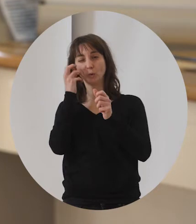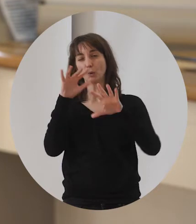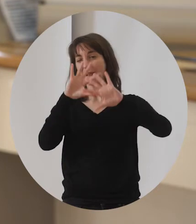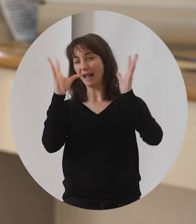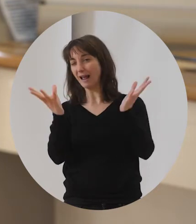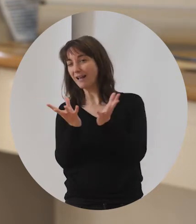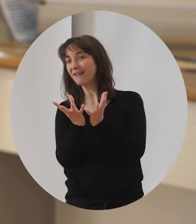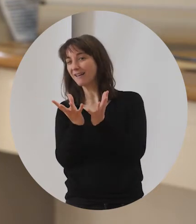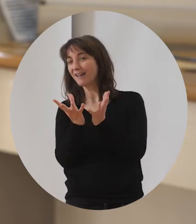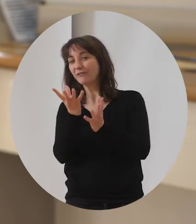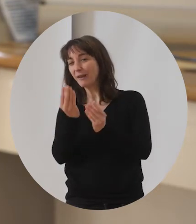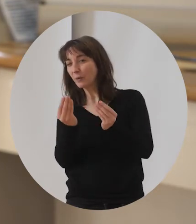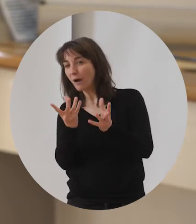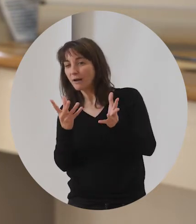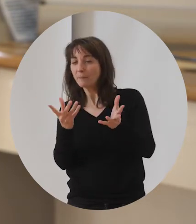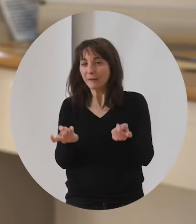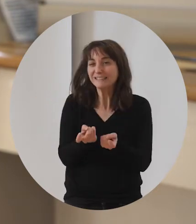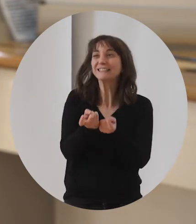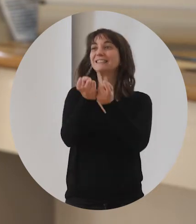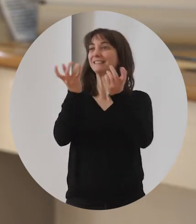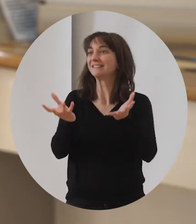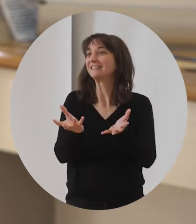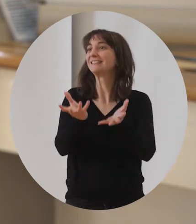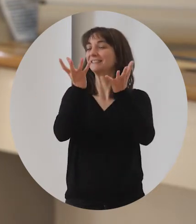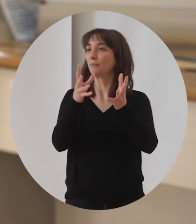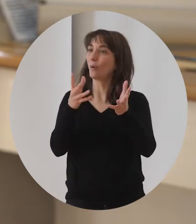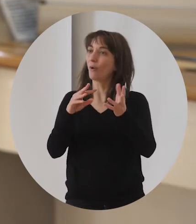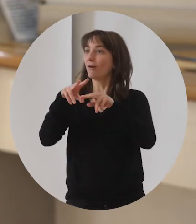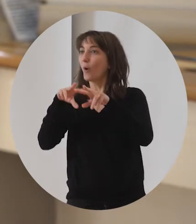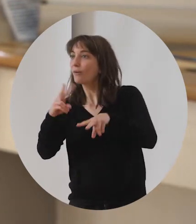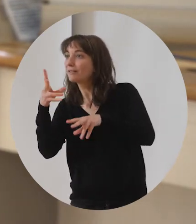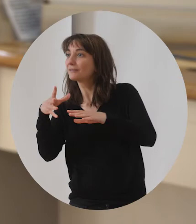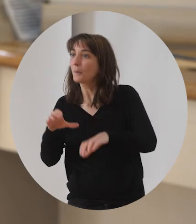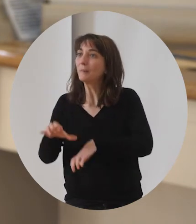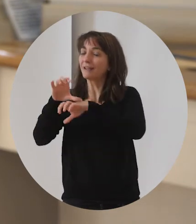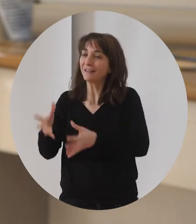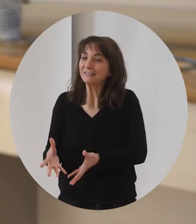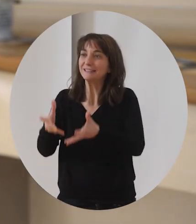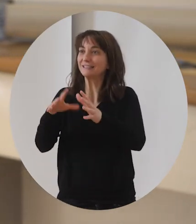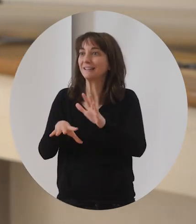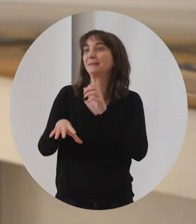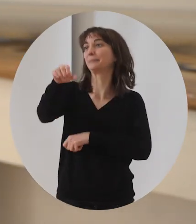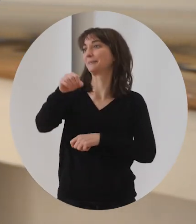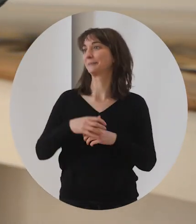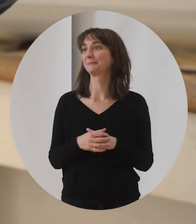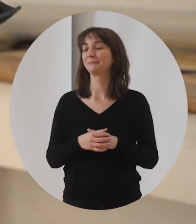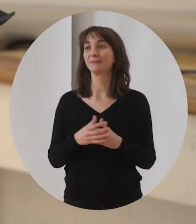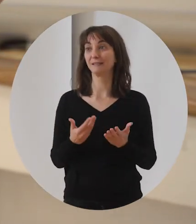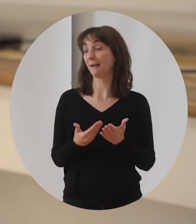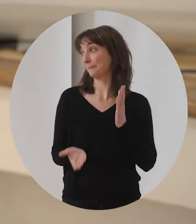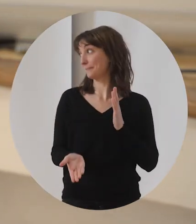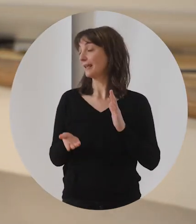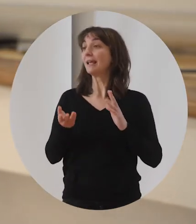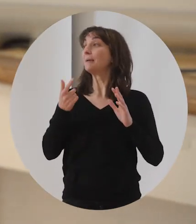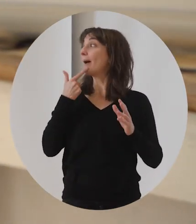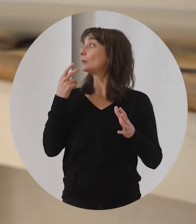sensorielles. Voilà. Et même motrice. Donc, je veux dire, et quand tu as parlé,